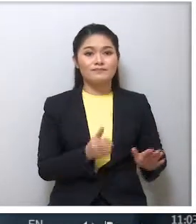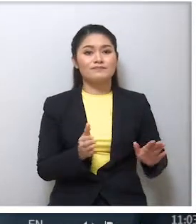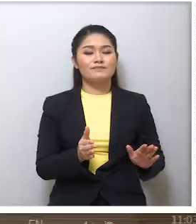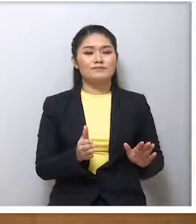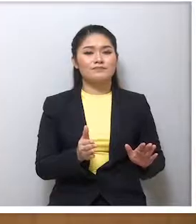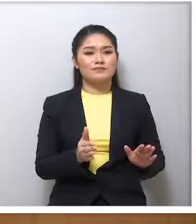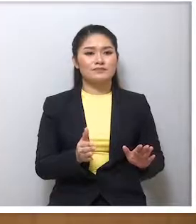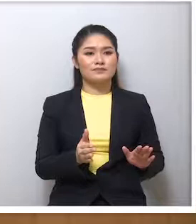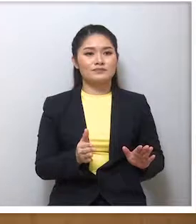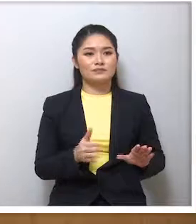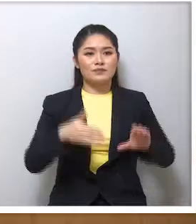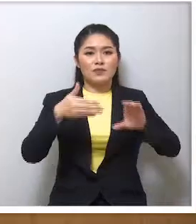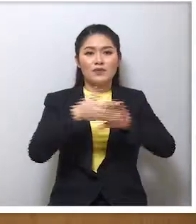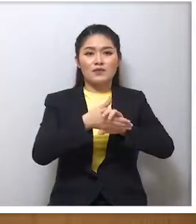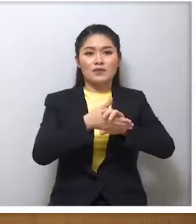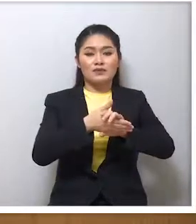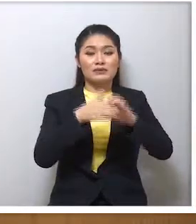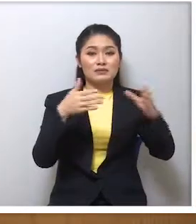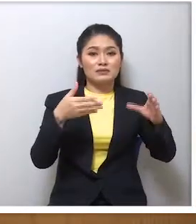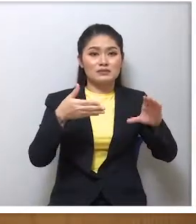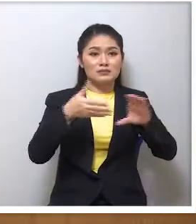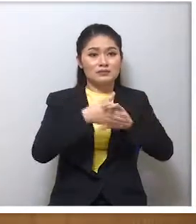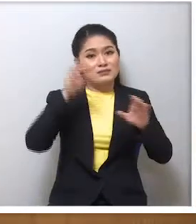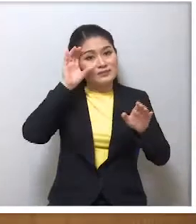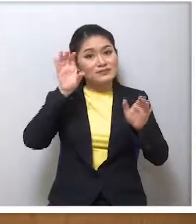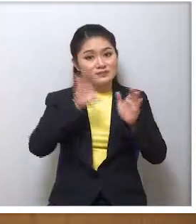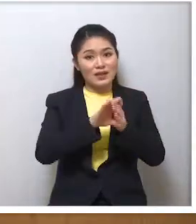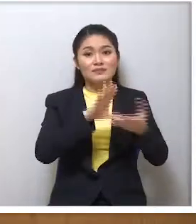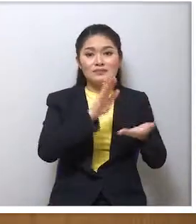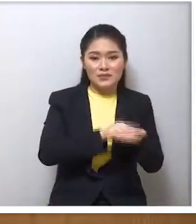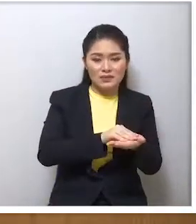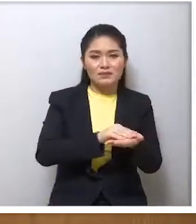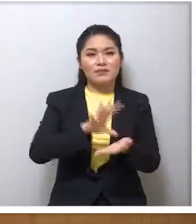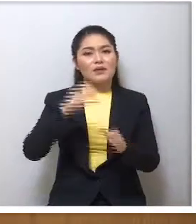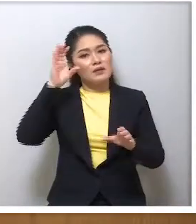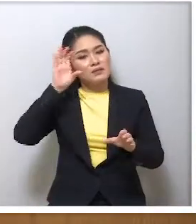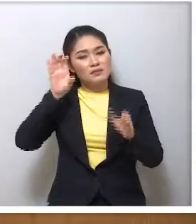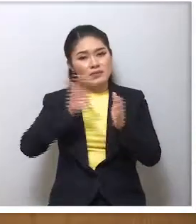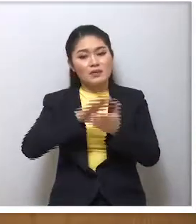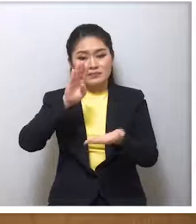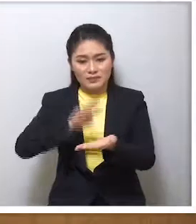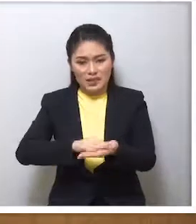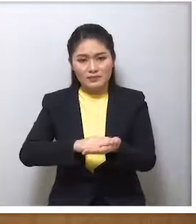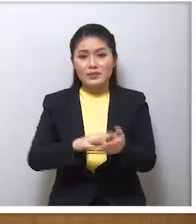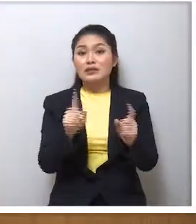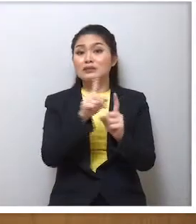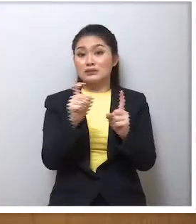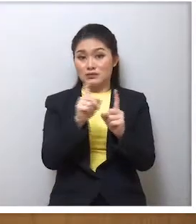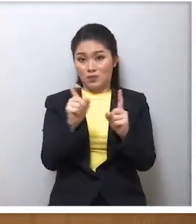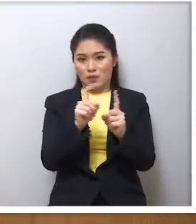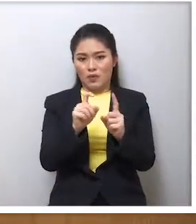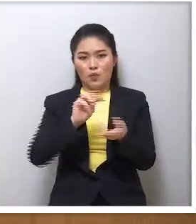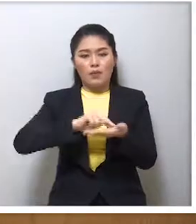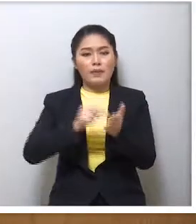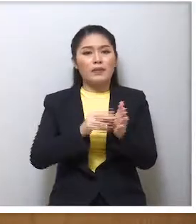เรนเดอร์ออกเป็นไฟล์ทีละไฟล์เป็นภาพๆ100เฟรมก็คือ100ภาพนะครับ